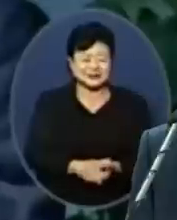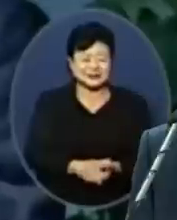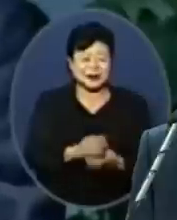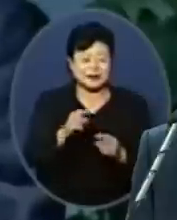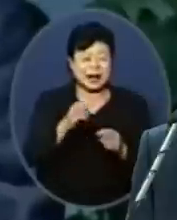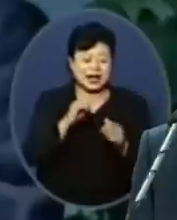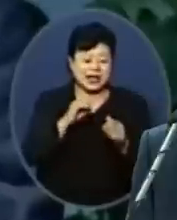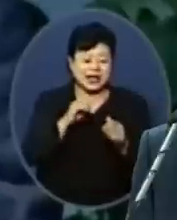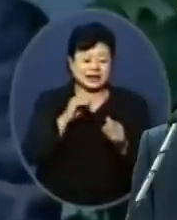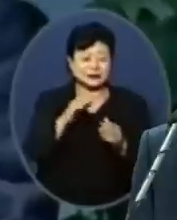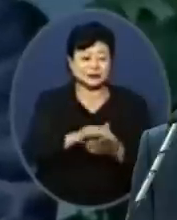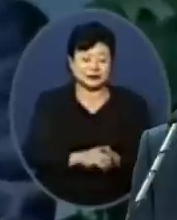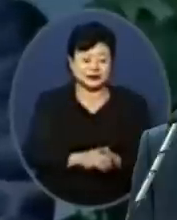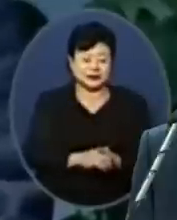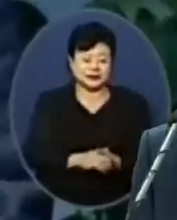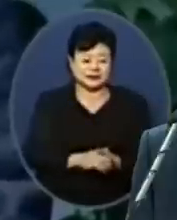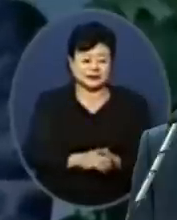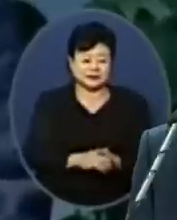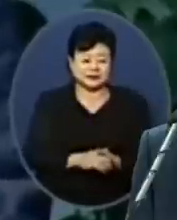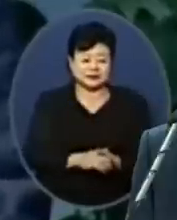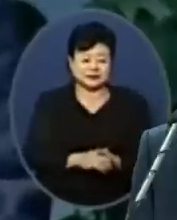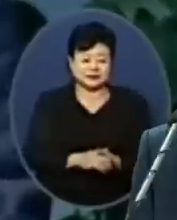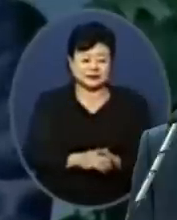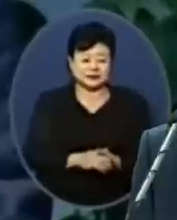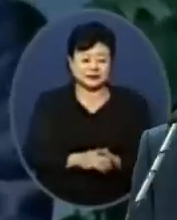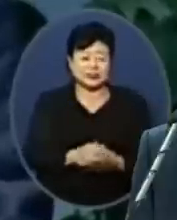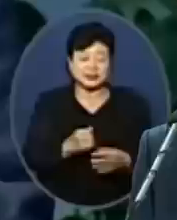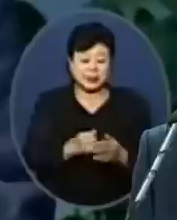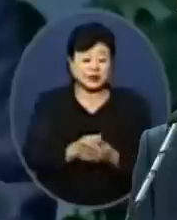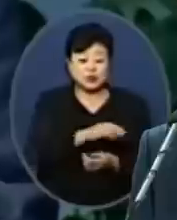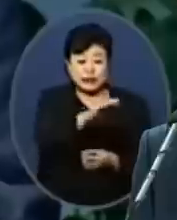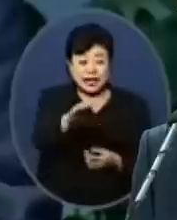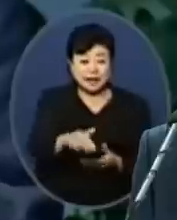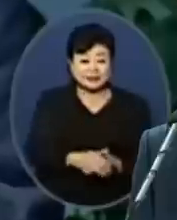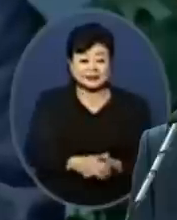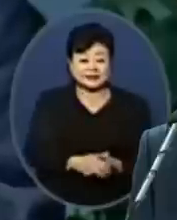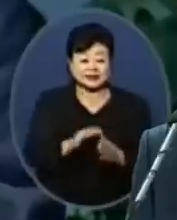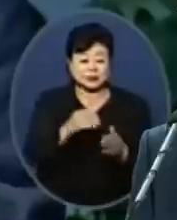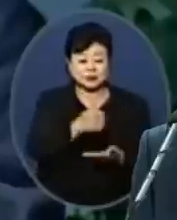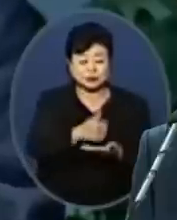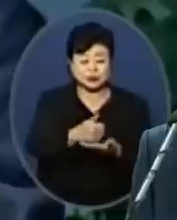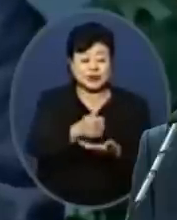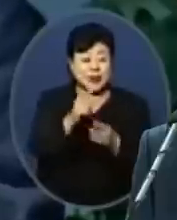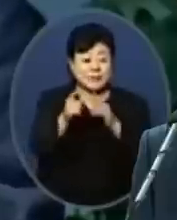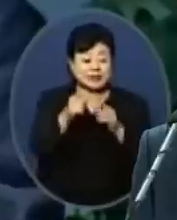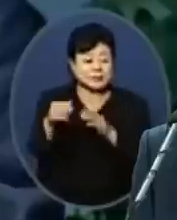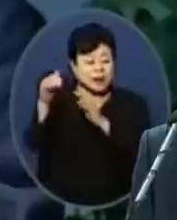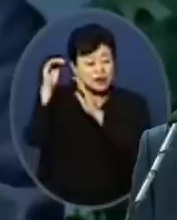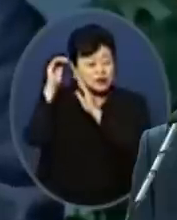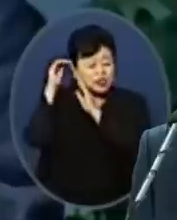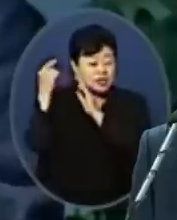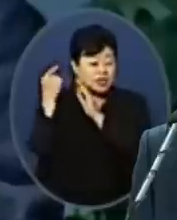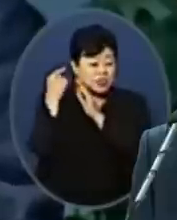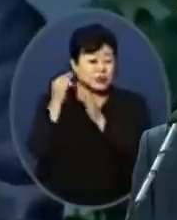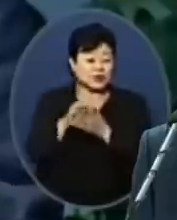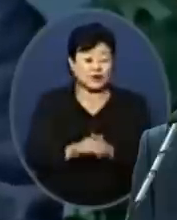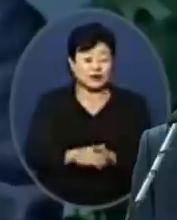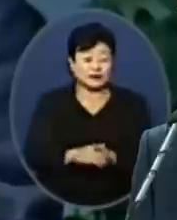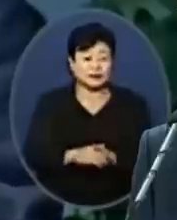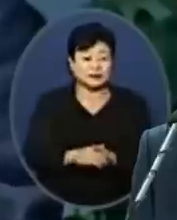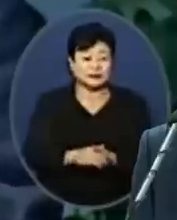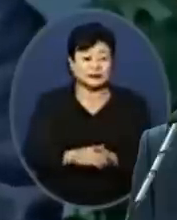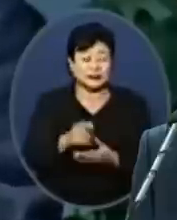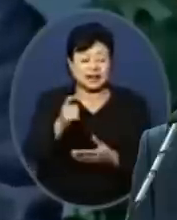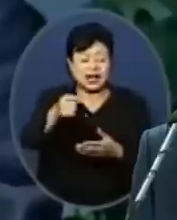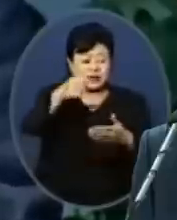그렇게 말씀하는 것은 꼭 같은 것입니다. 그러므로 우리가 오늘 주의 말씀에 귀를 기울이고